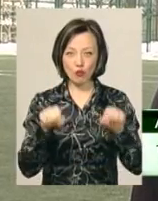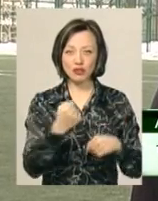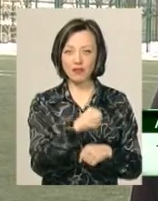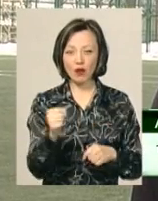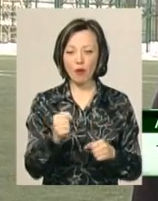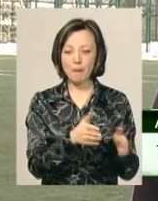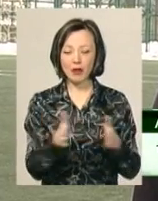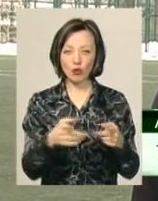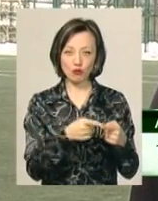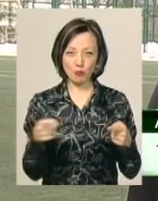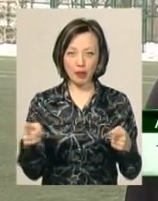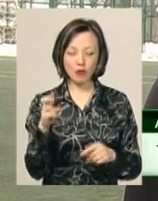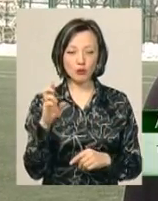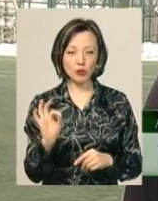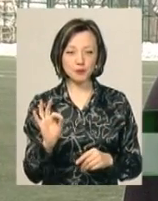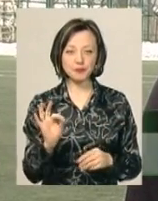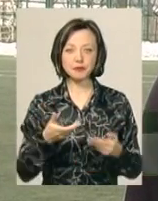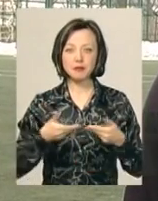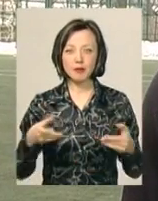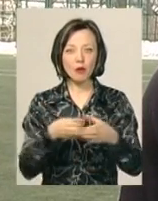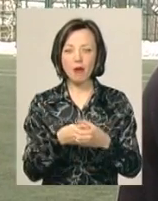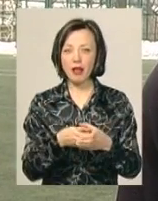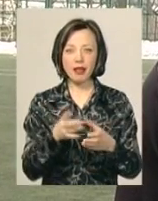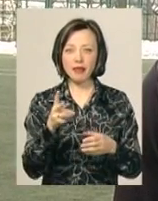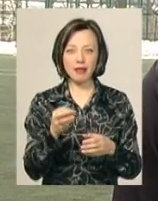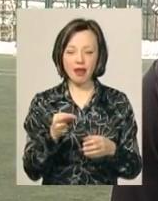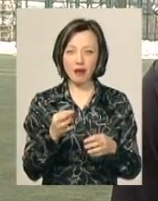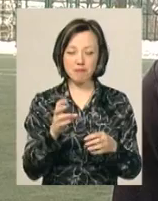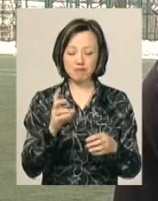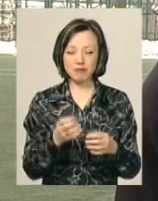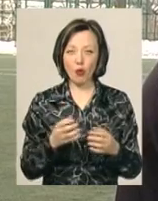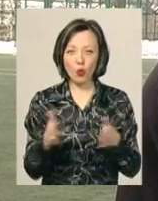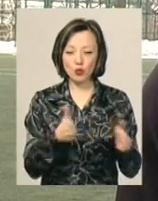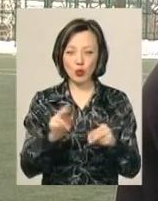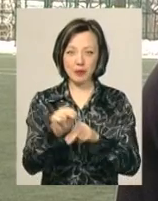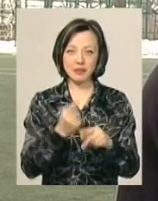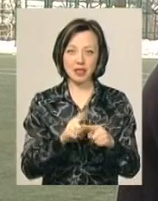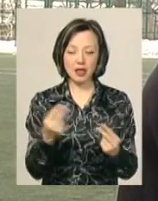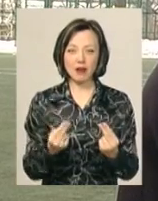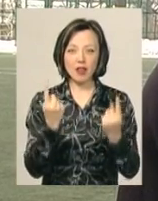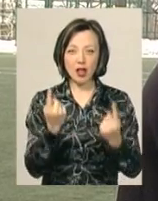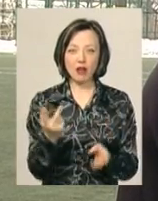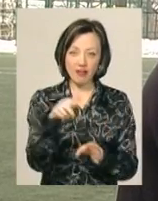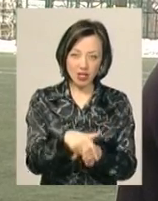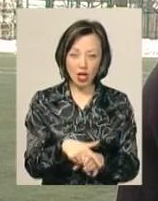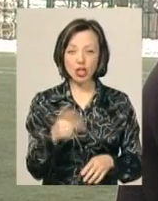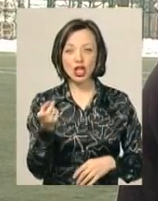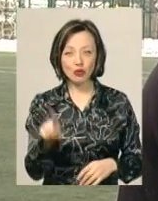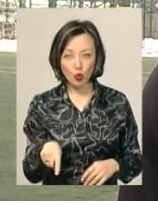особливо в підготовчому періоді, тому що ми команду не підводимо спеціально під ці ігри, вони отримують велику дозу навантаження. І